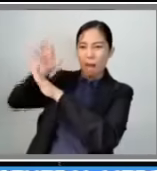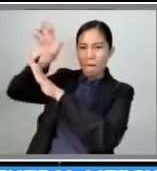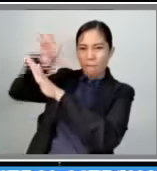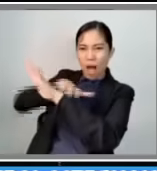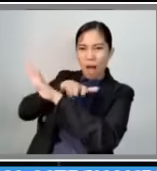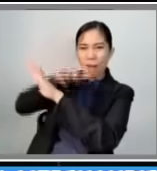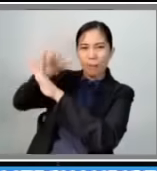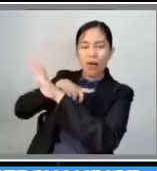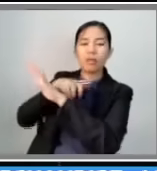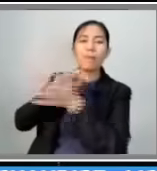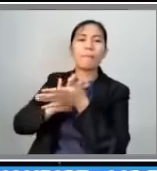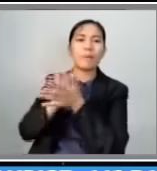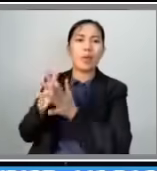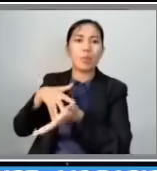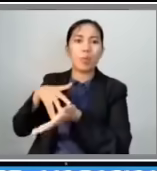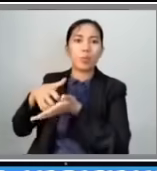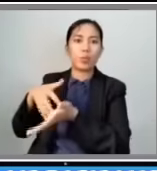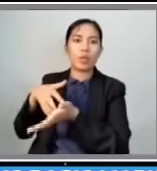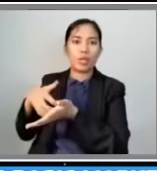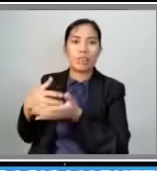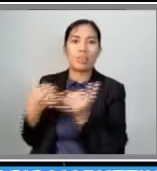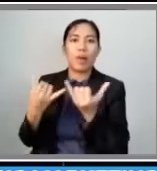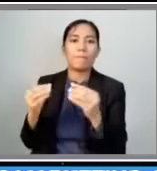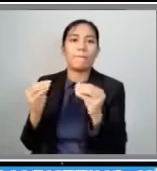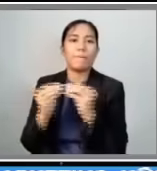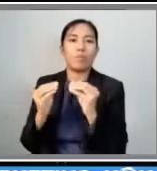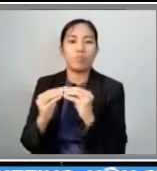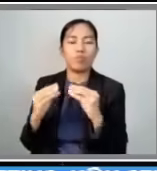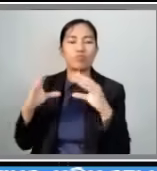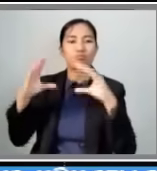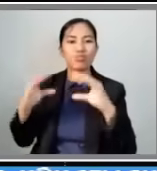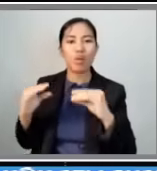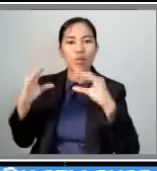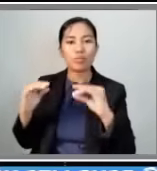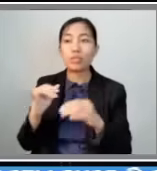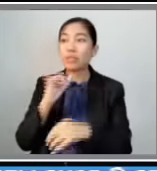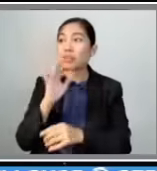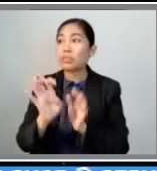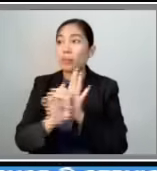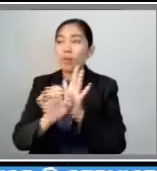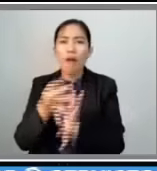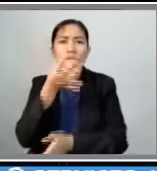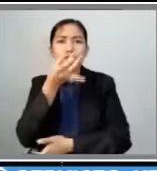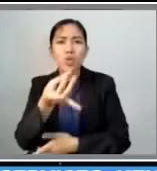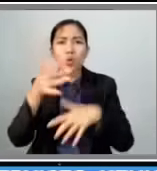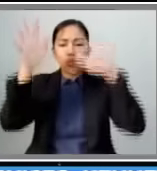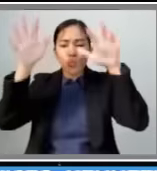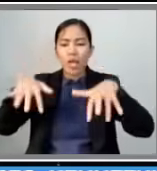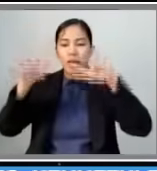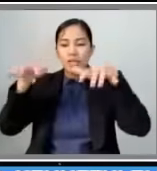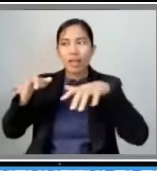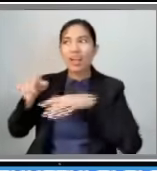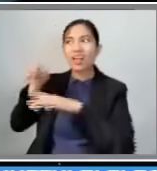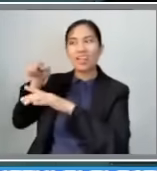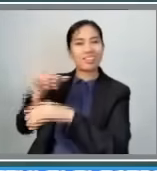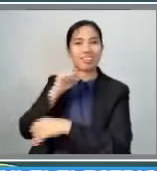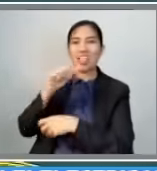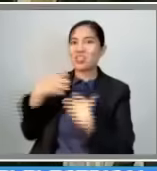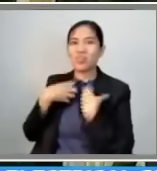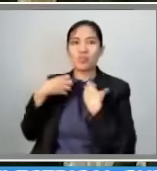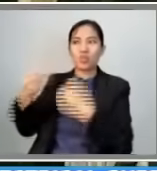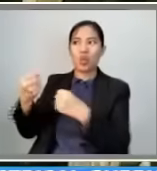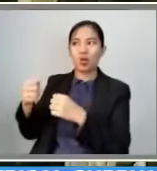mo sa original, eh mas malambot siya. Kaya konting ulan lang, talagang nagla-landslide siya.